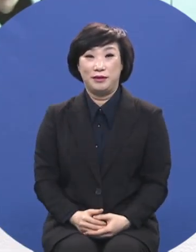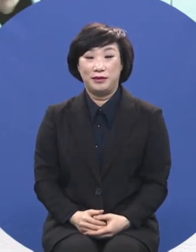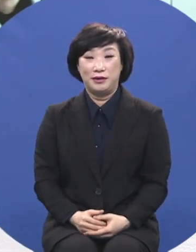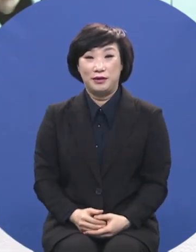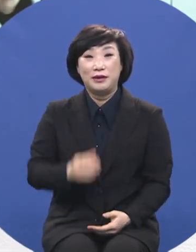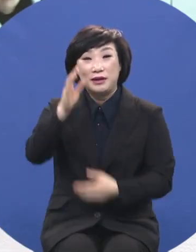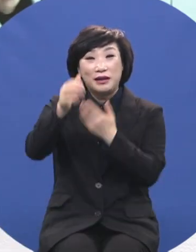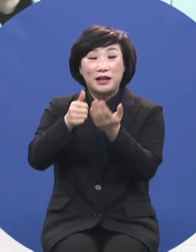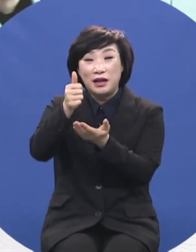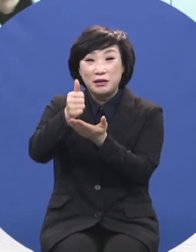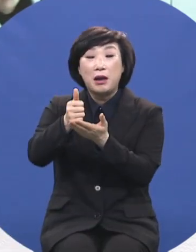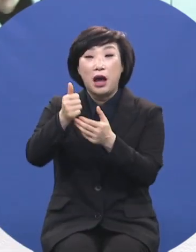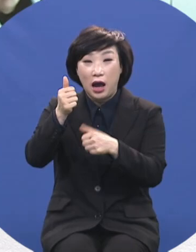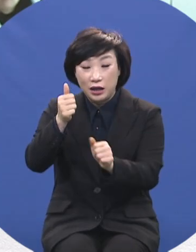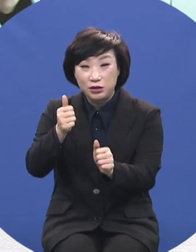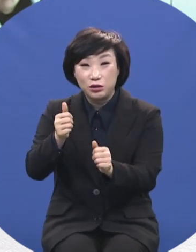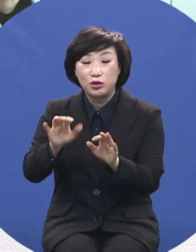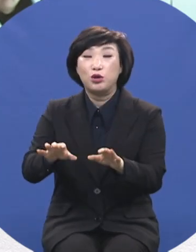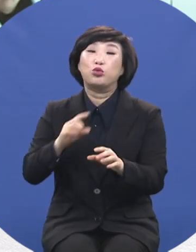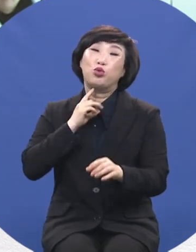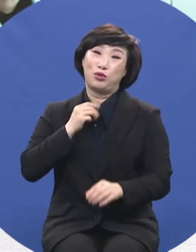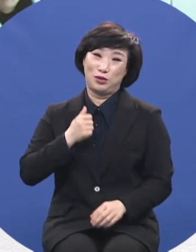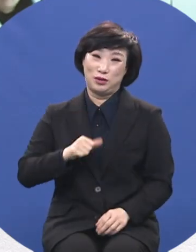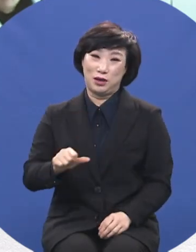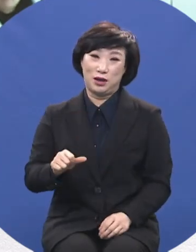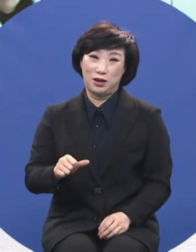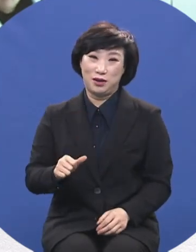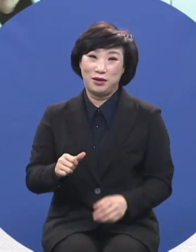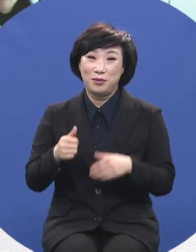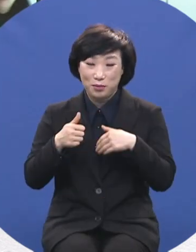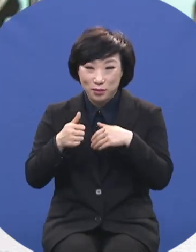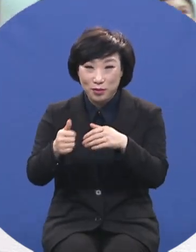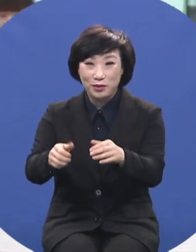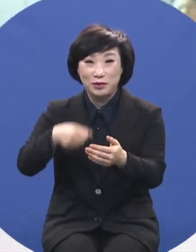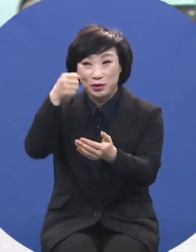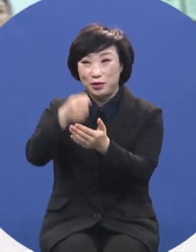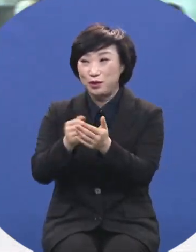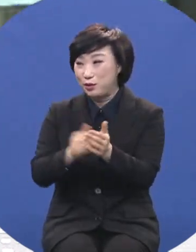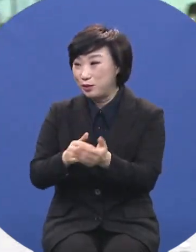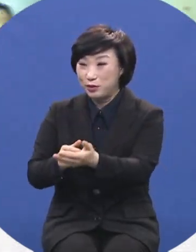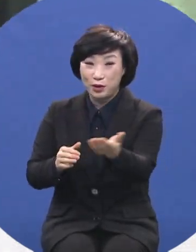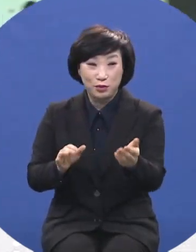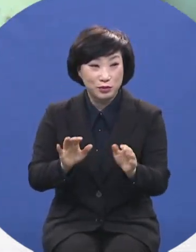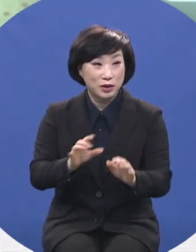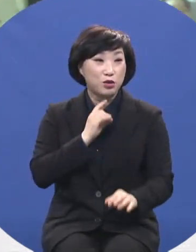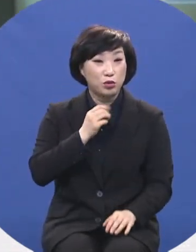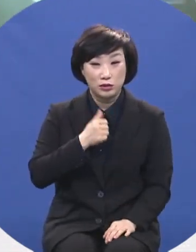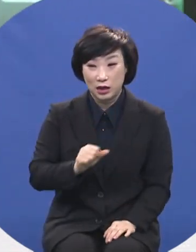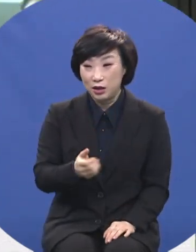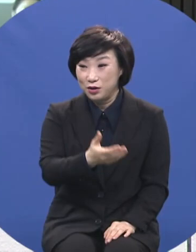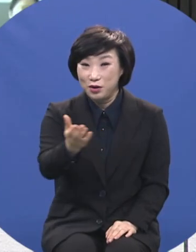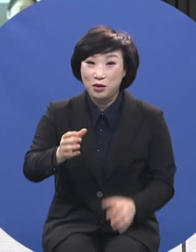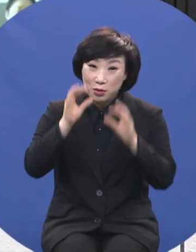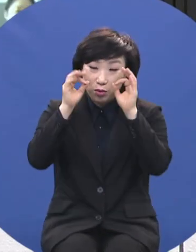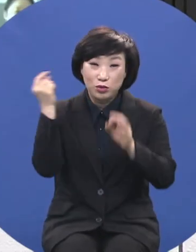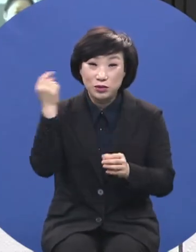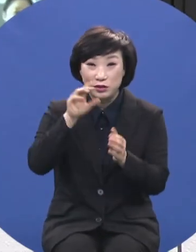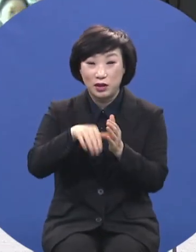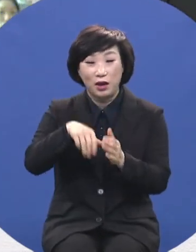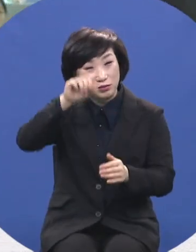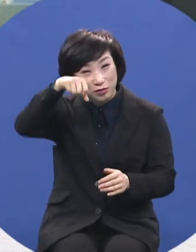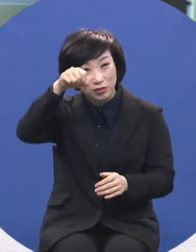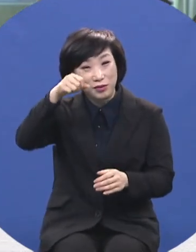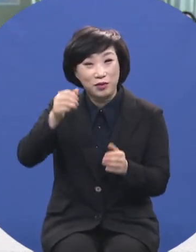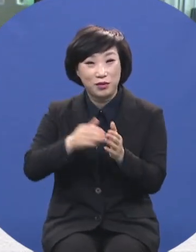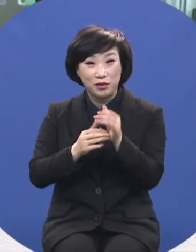그가 누구냐? 하나님의 독생자다. 독생자라고 하니까 그냥 독생자 밤낮 듣던